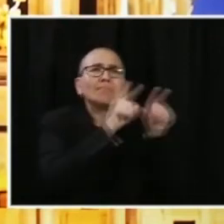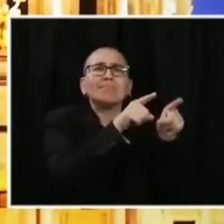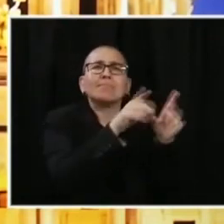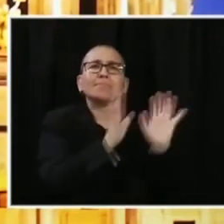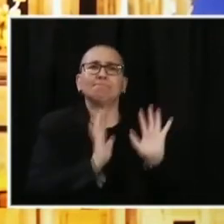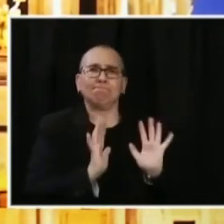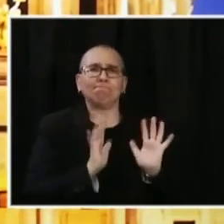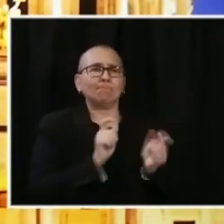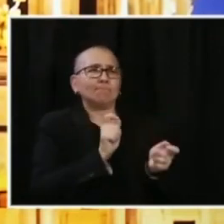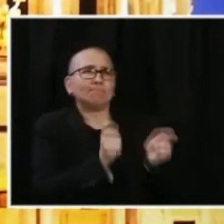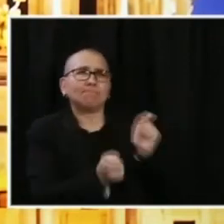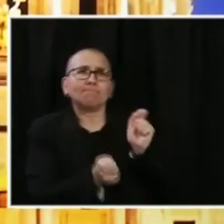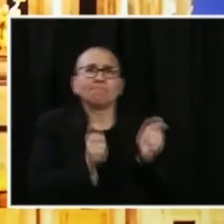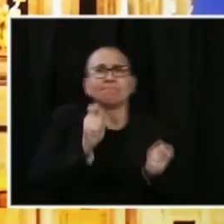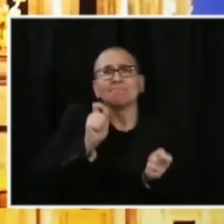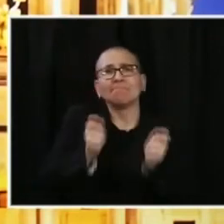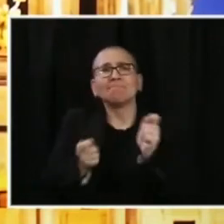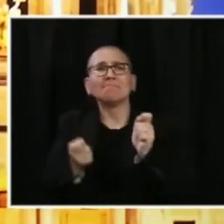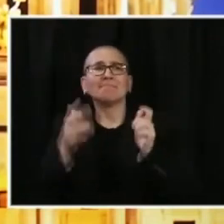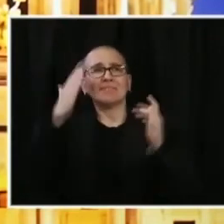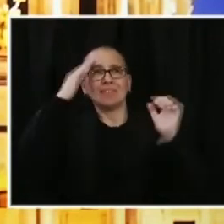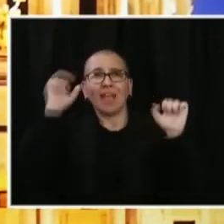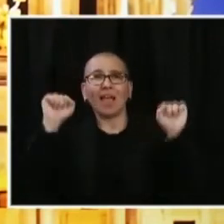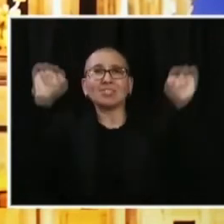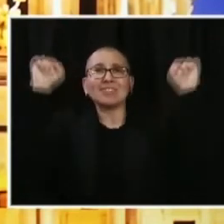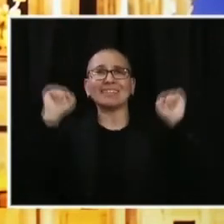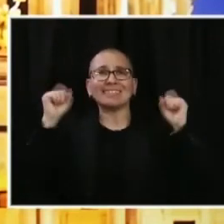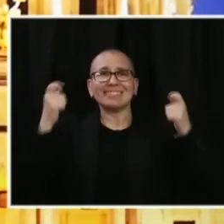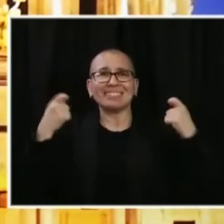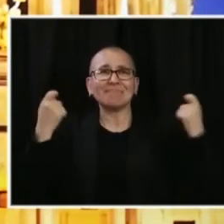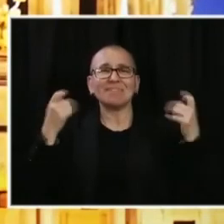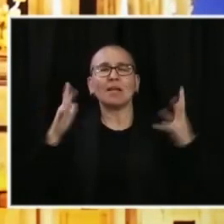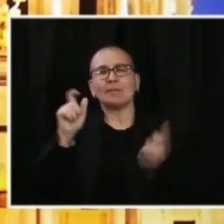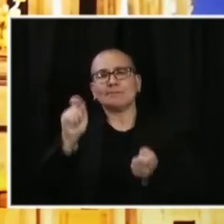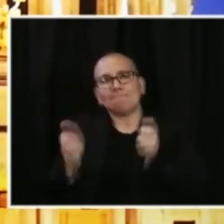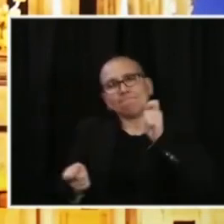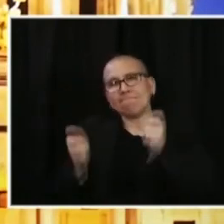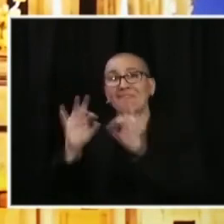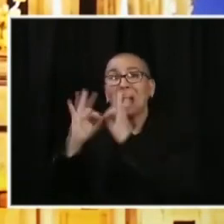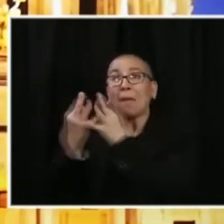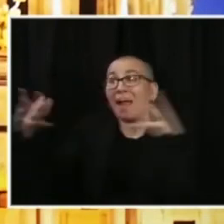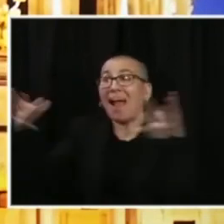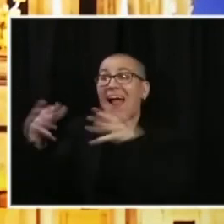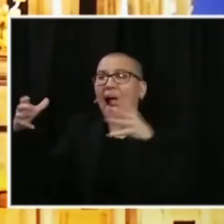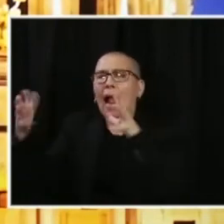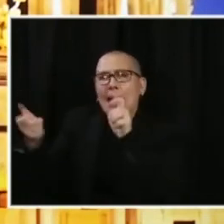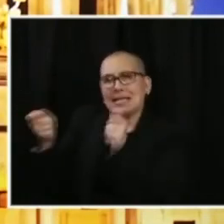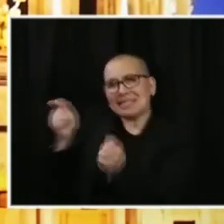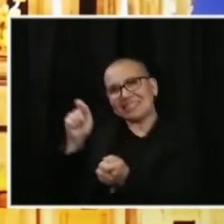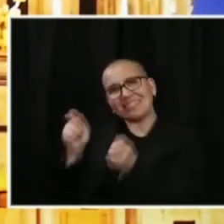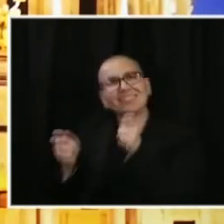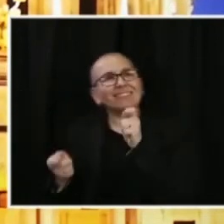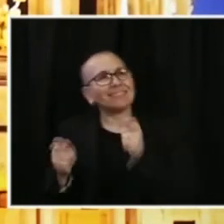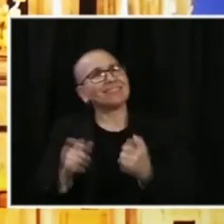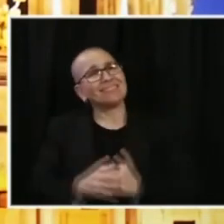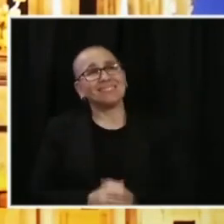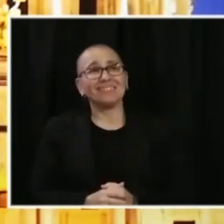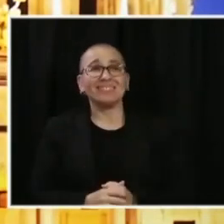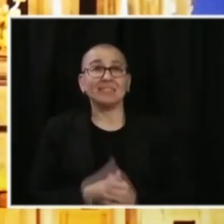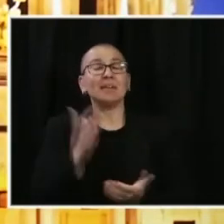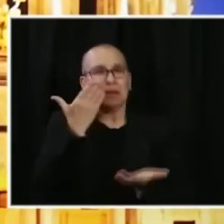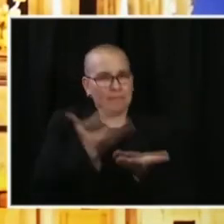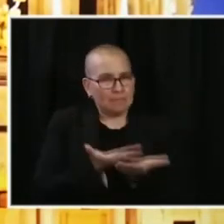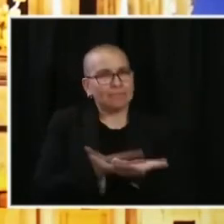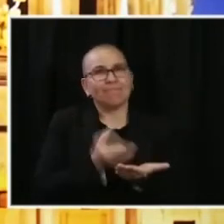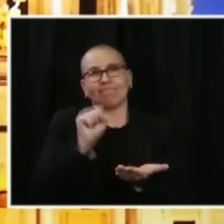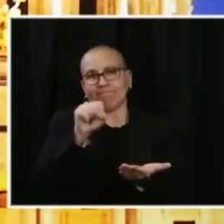nhà nó qua xí kể đấy ý cho nên lấy chỉ mù là lòng sẽ kể là một tảnh tu ý cho nên